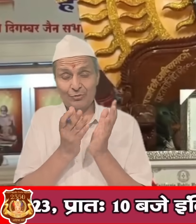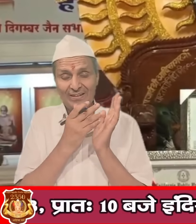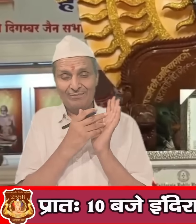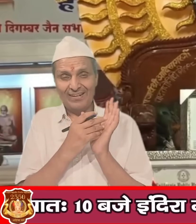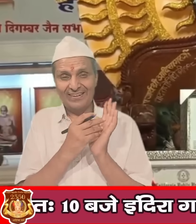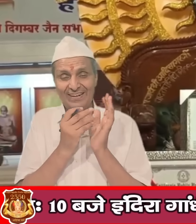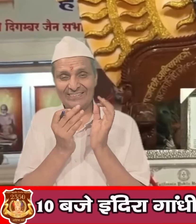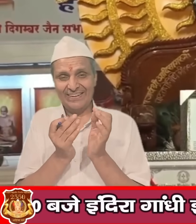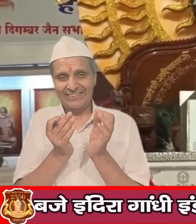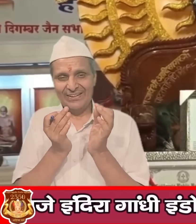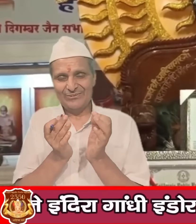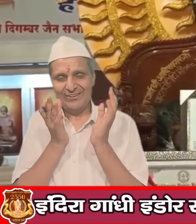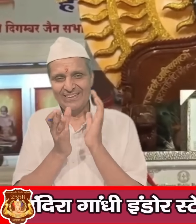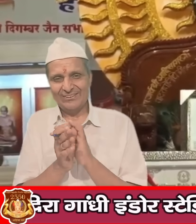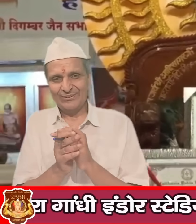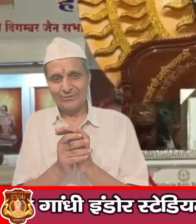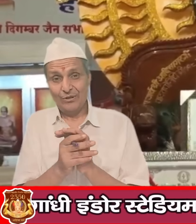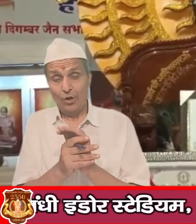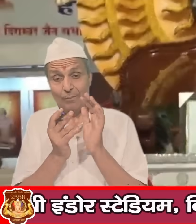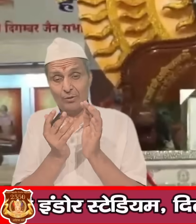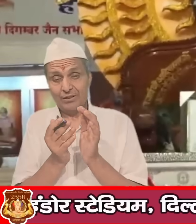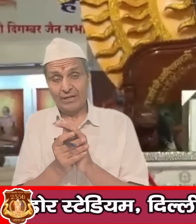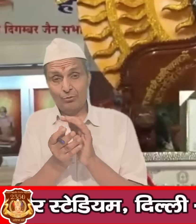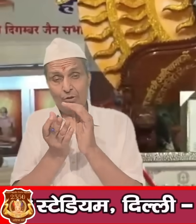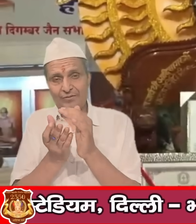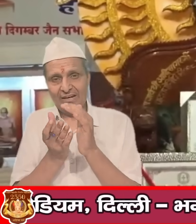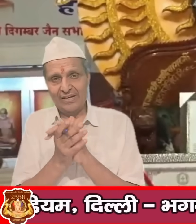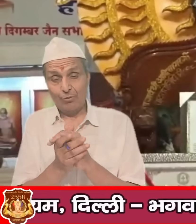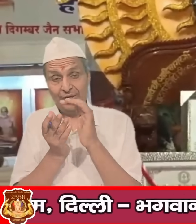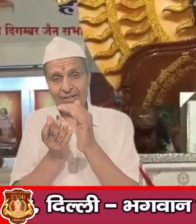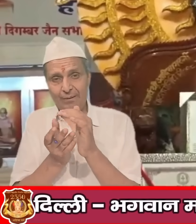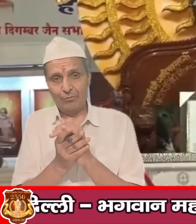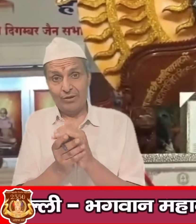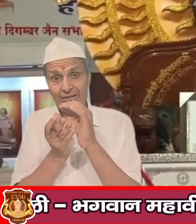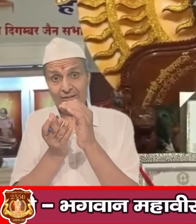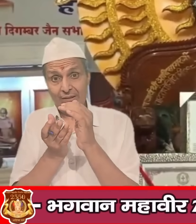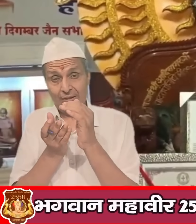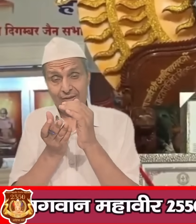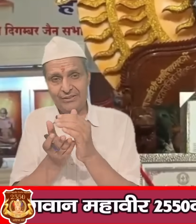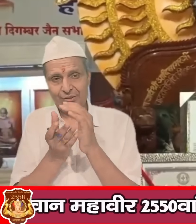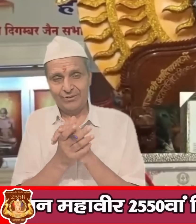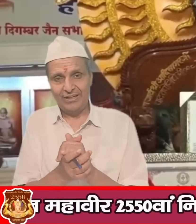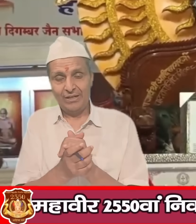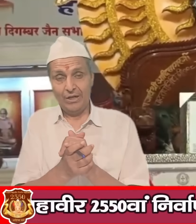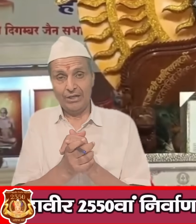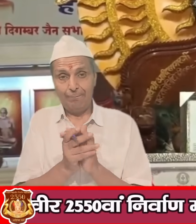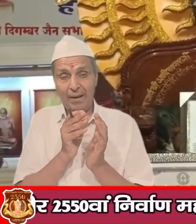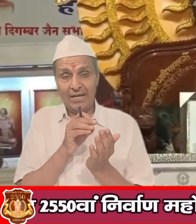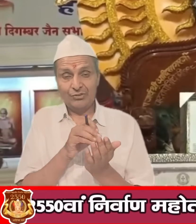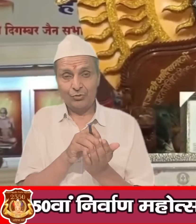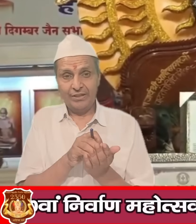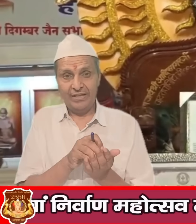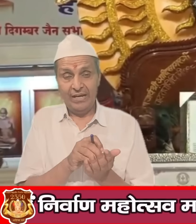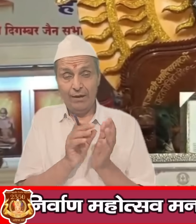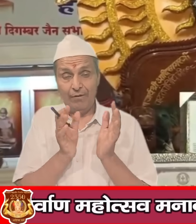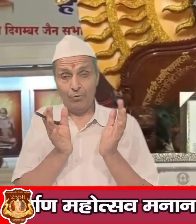वह सौभाग्य मिल रहा था आचार्य श्री सुनील सागर जी को। और मालूम चला कि उनका कोई विधान है, उनका नियम है, उनका कोई कंडीशन होती है कि पहले